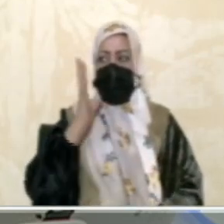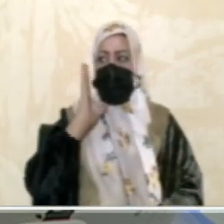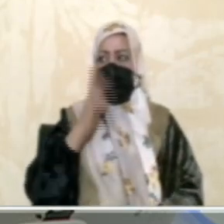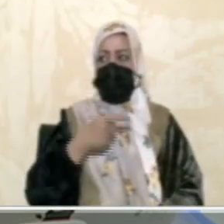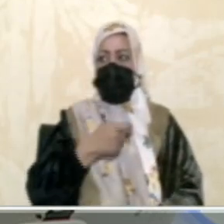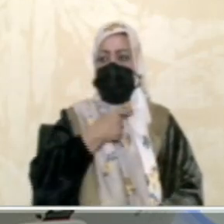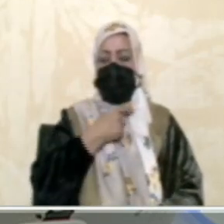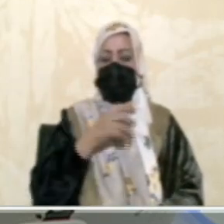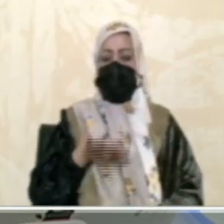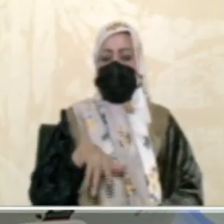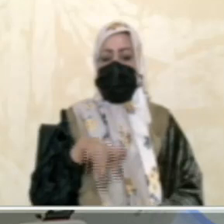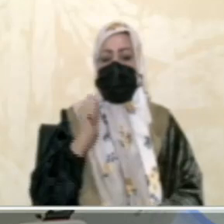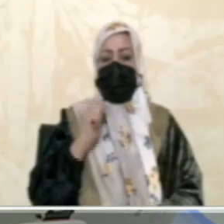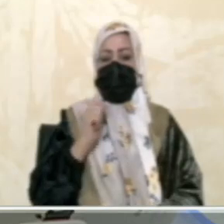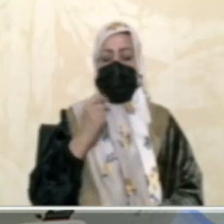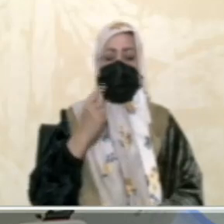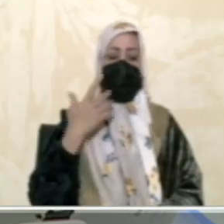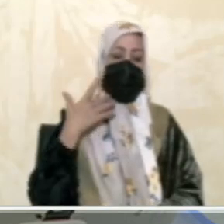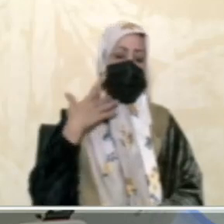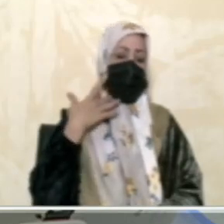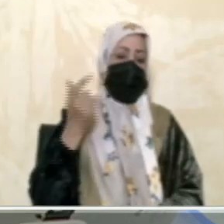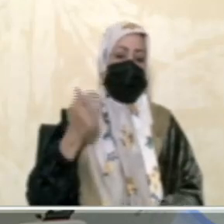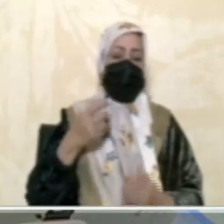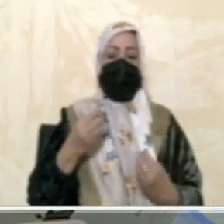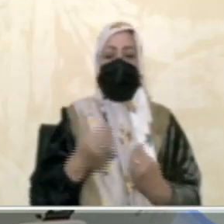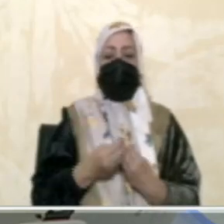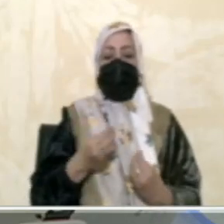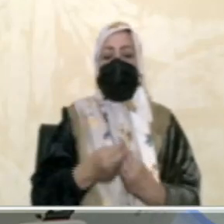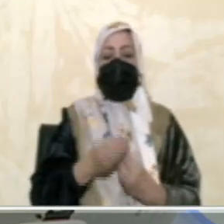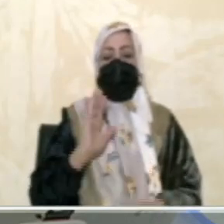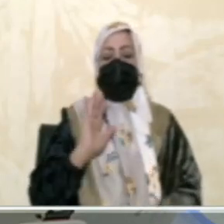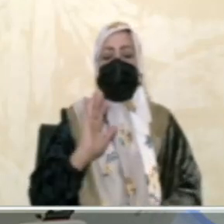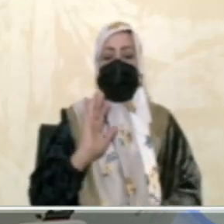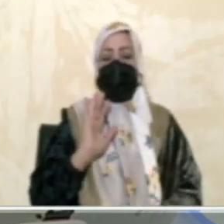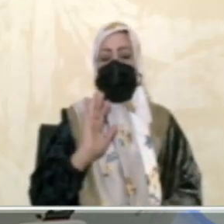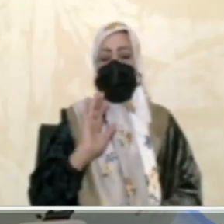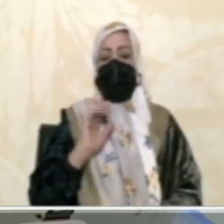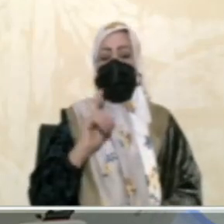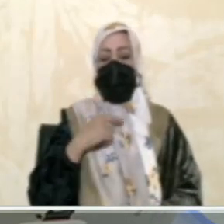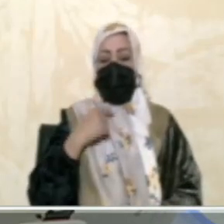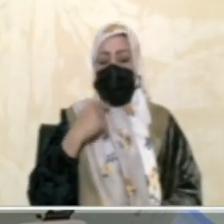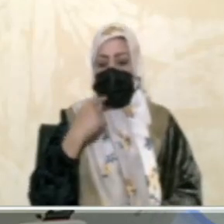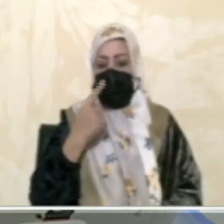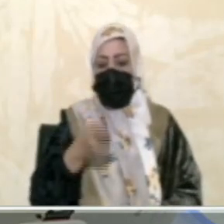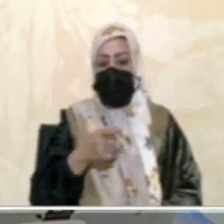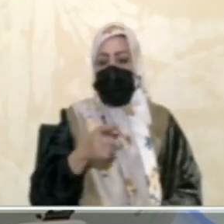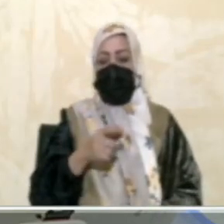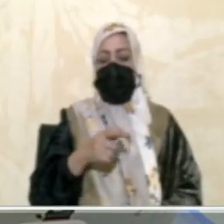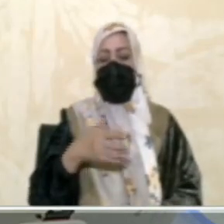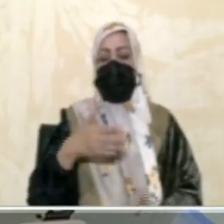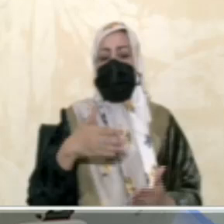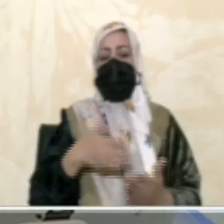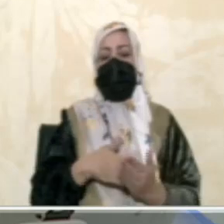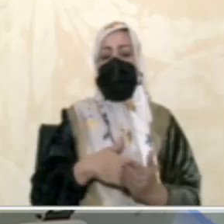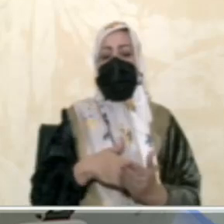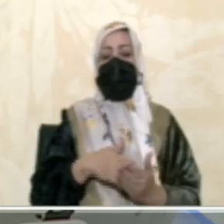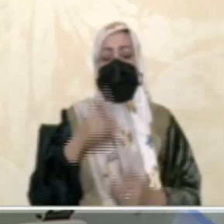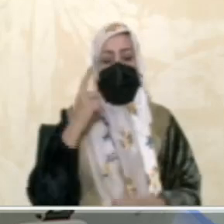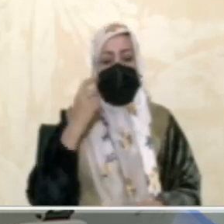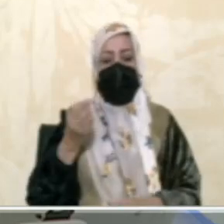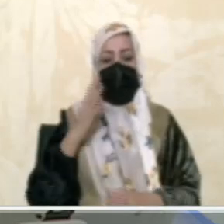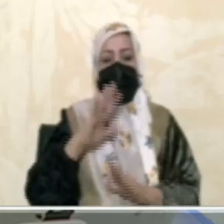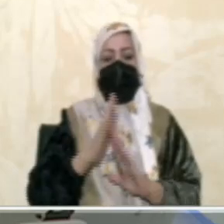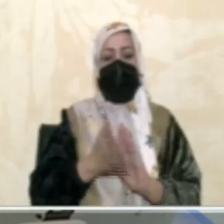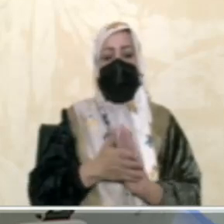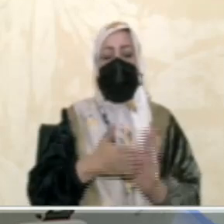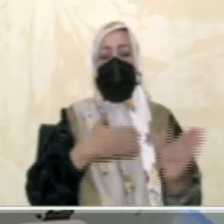مقلدا بعض اقوال اهل العلم ولكننا نعترض على من يجعل المسح على الجور بسنه ويعيب